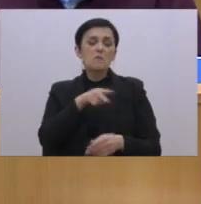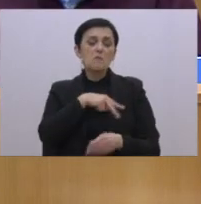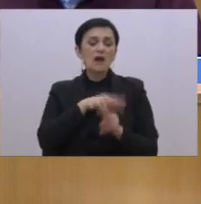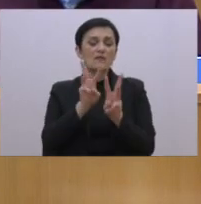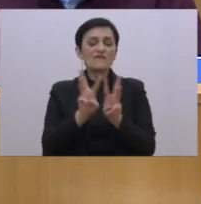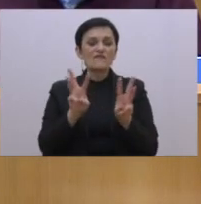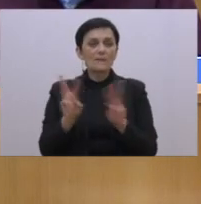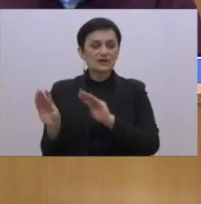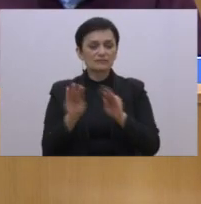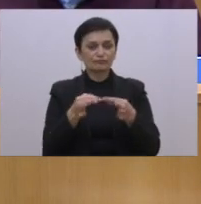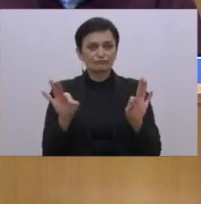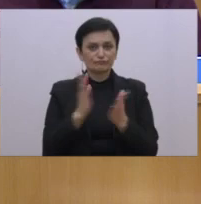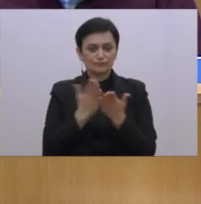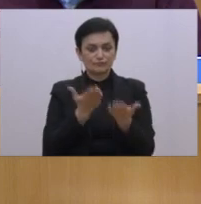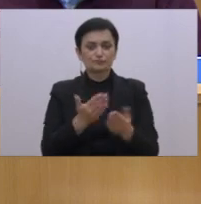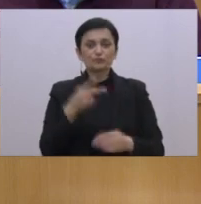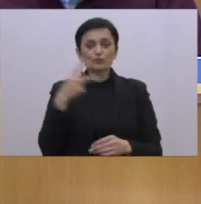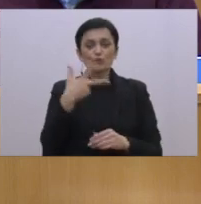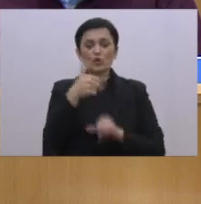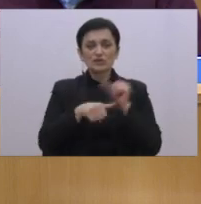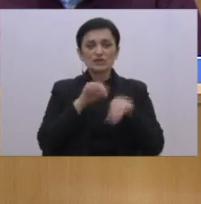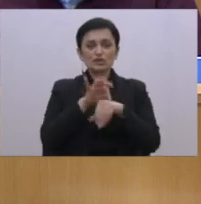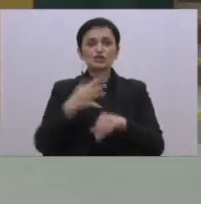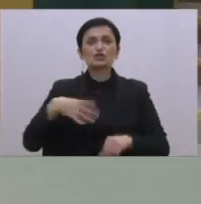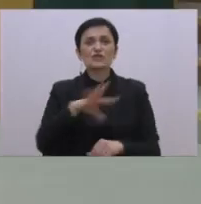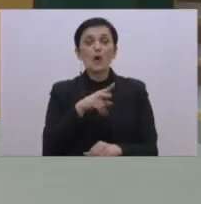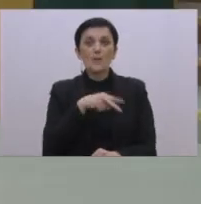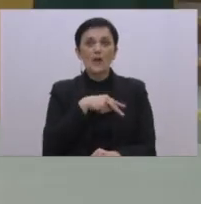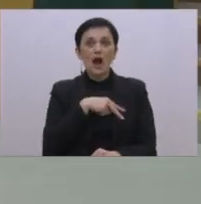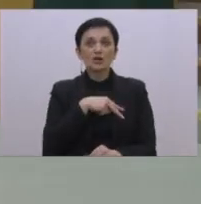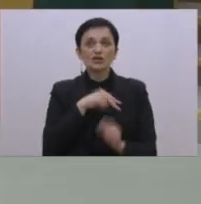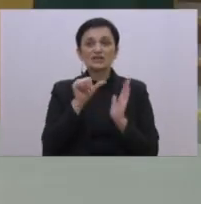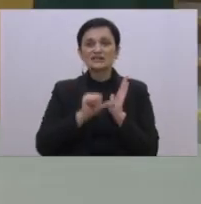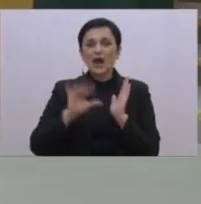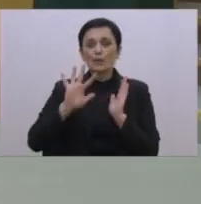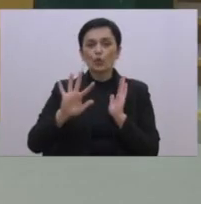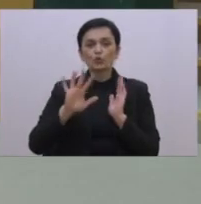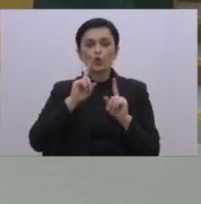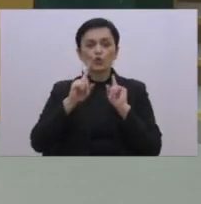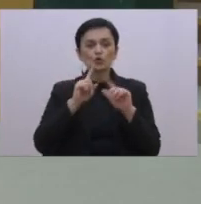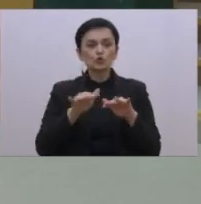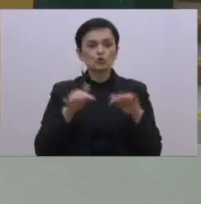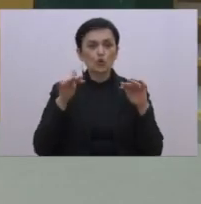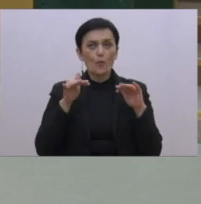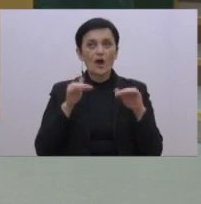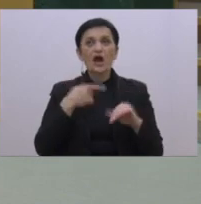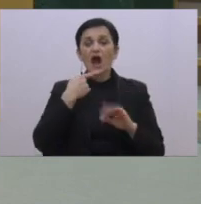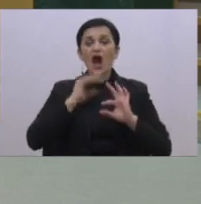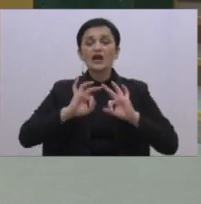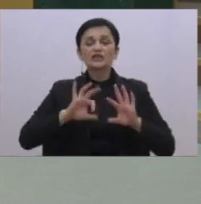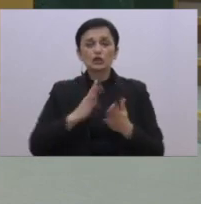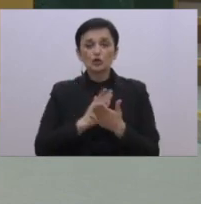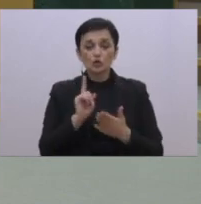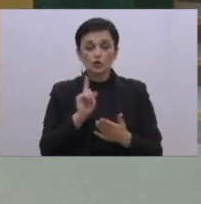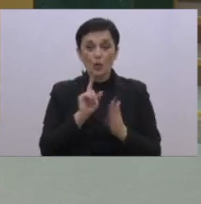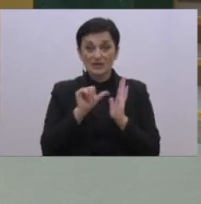ვებგვერდზე. 2023 წელს ჩატარდა საქართველოს პარლამენტის 65 პლენარული სხდომა. აღსანიშნავია,